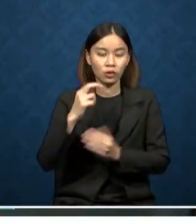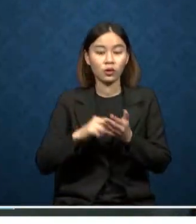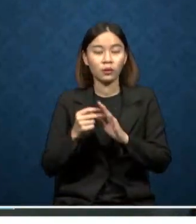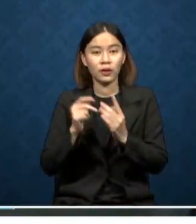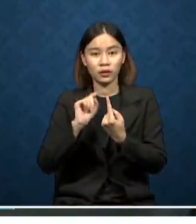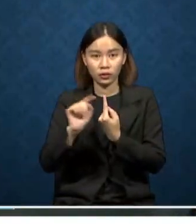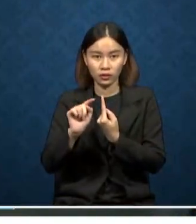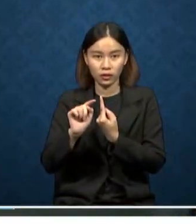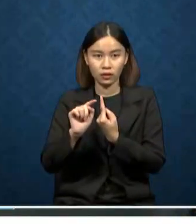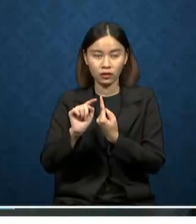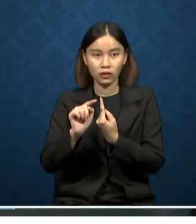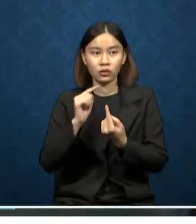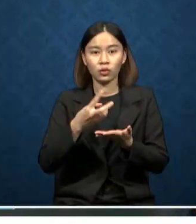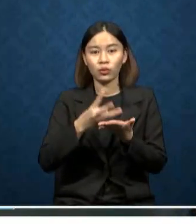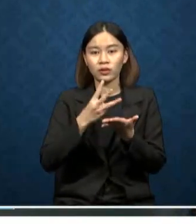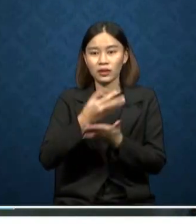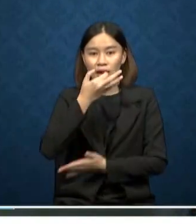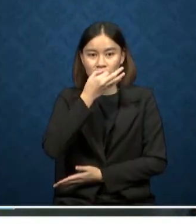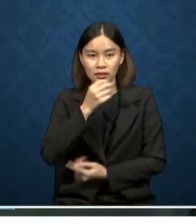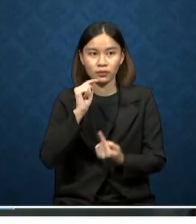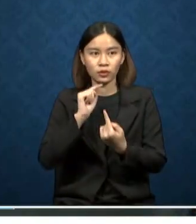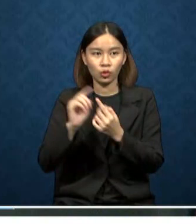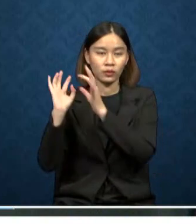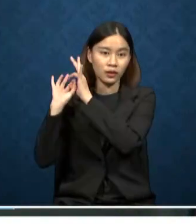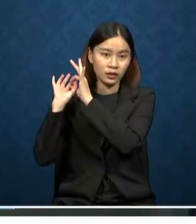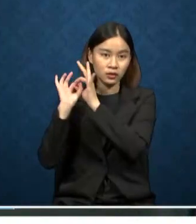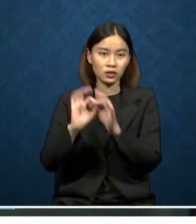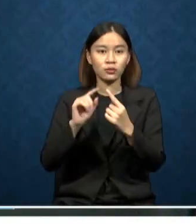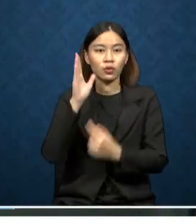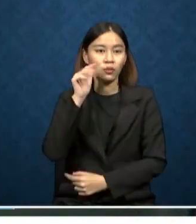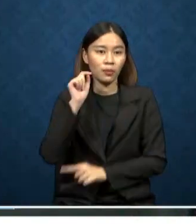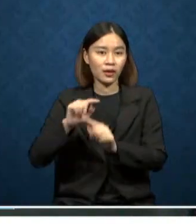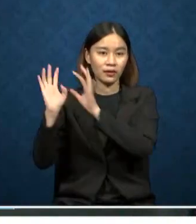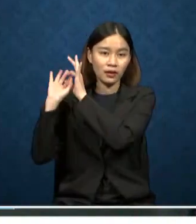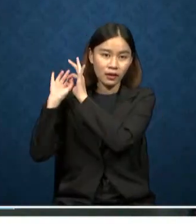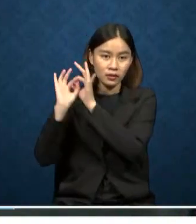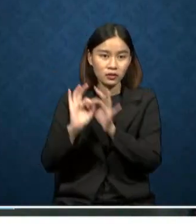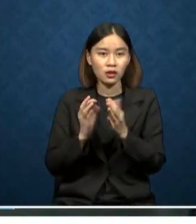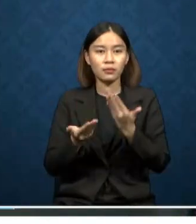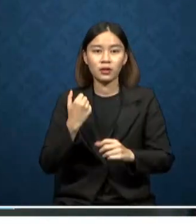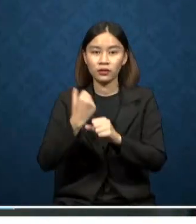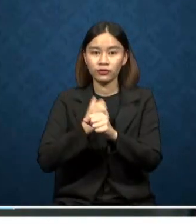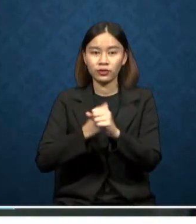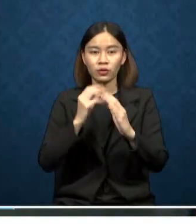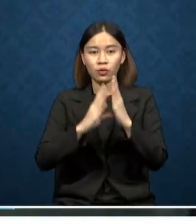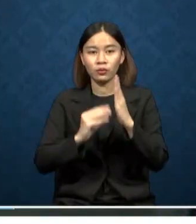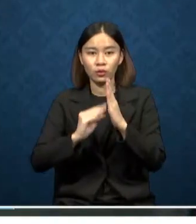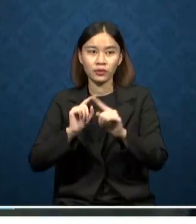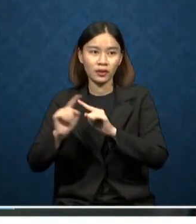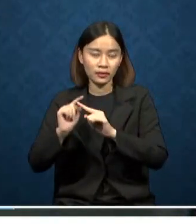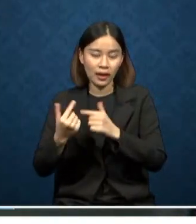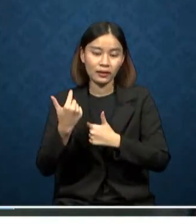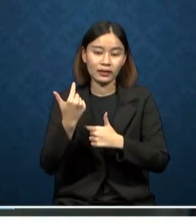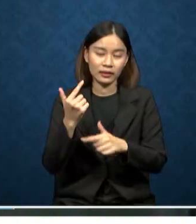อาศัยวิชาวิชาชีพที่ได้รับตกทอดมาจากบรรพบุรุษก็ดีหรือฝึกอบรมเพิ่มเติมก็ดีหา